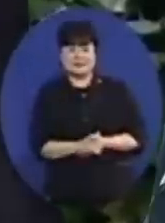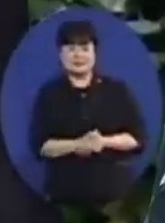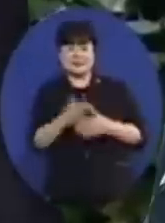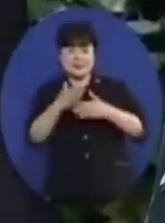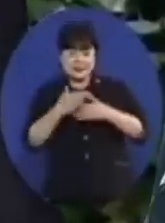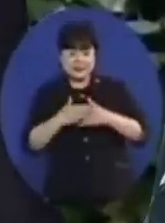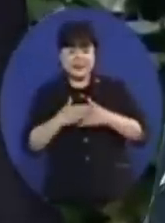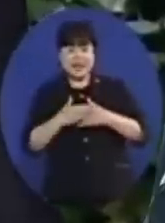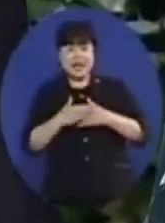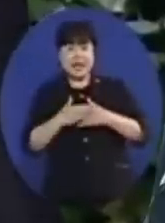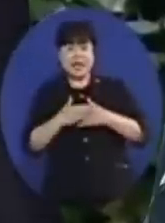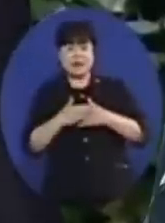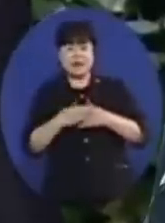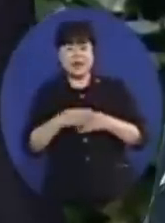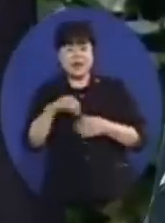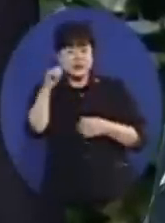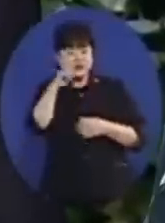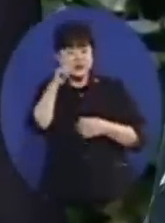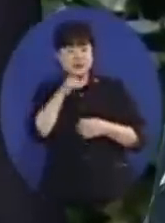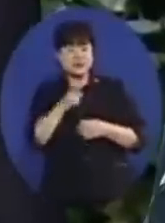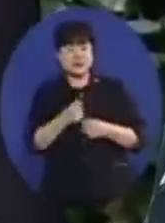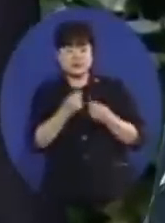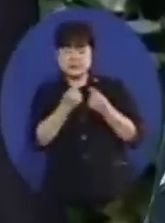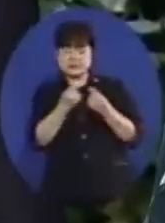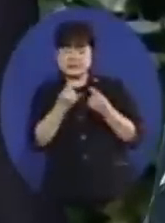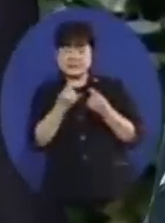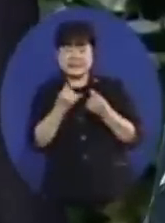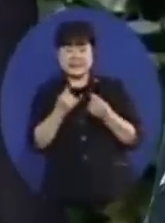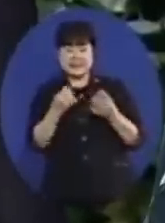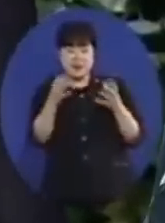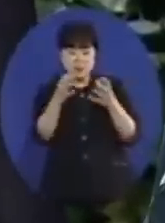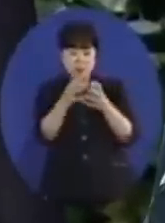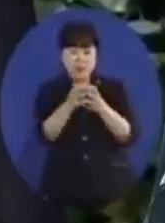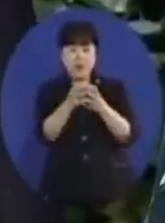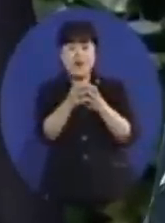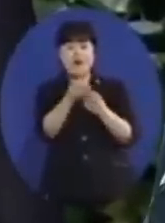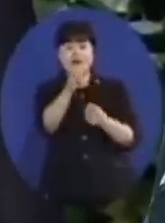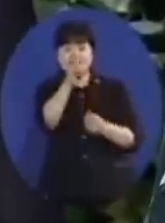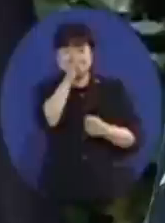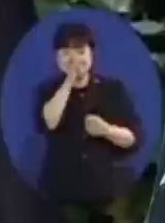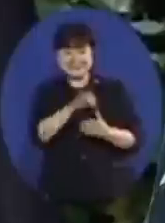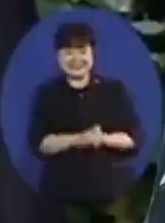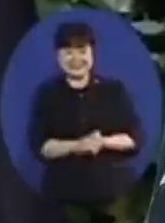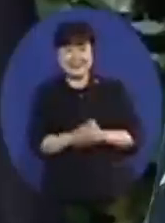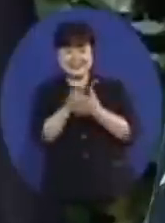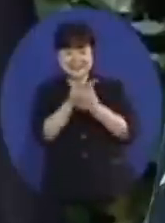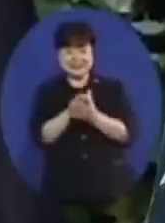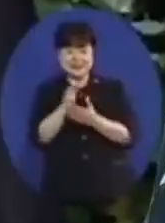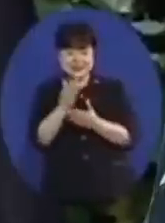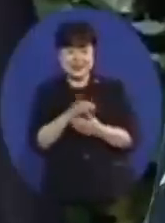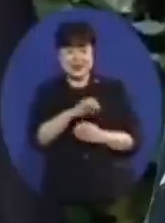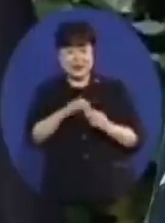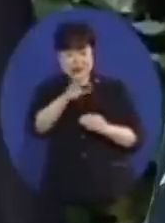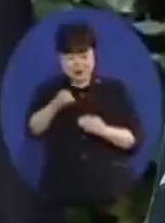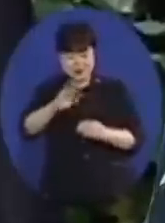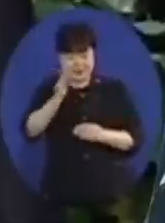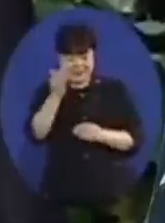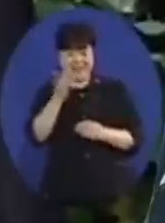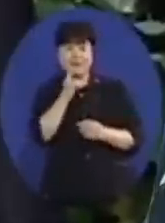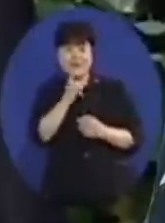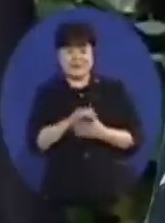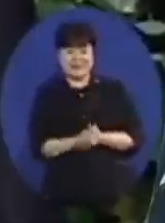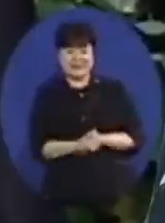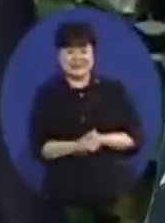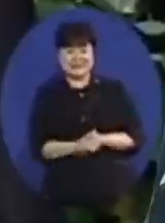나와 취미가 비슷한 사람들끼리 모여서 친구가 되고 이웃이 되는